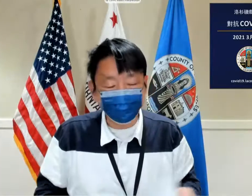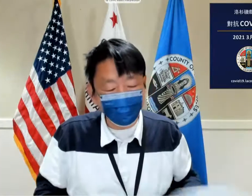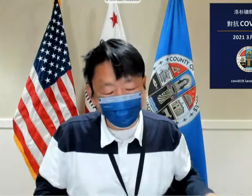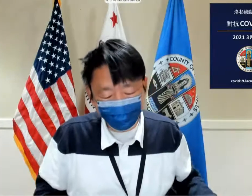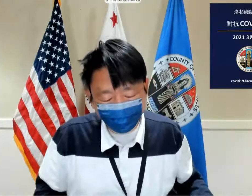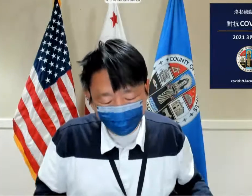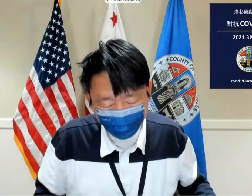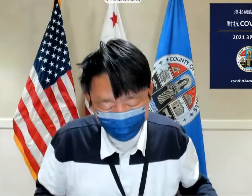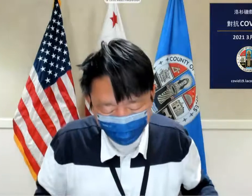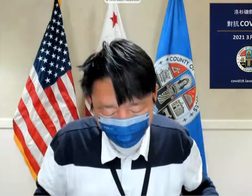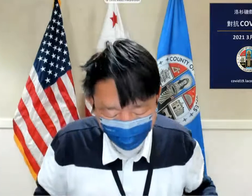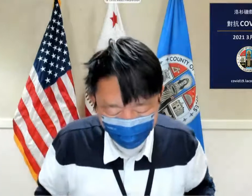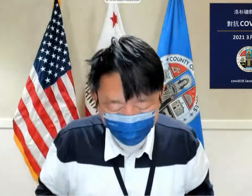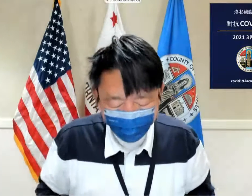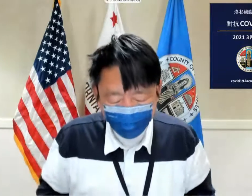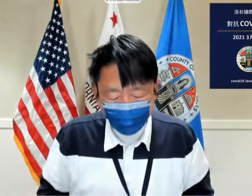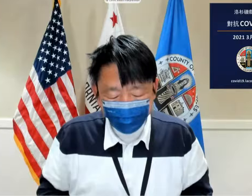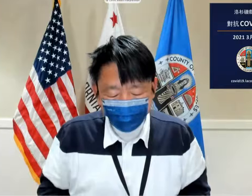远程服务。